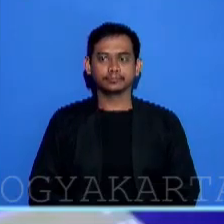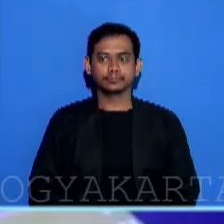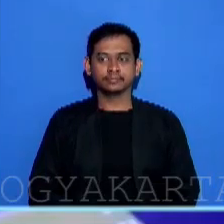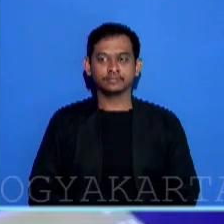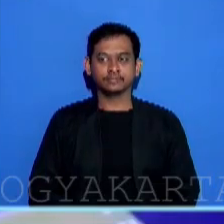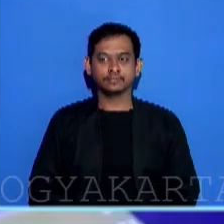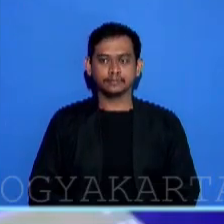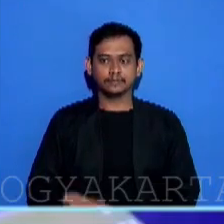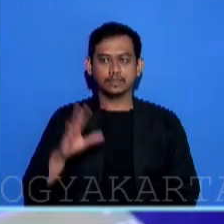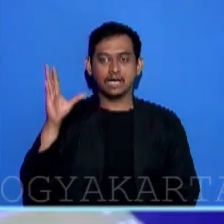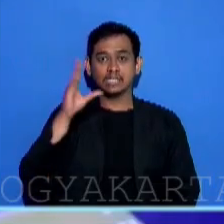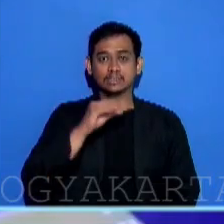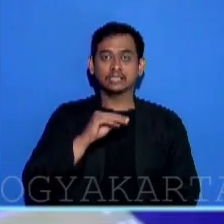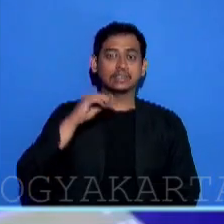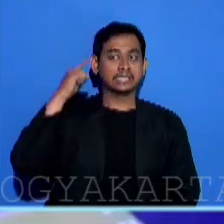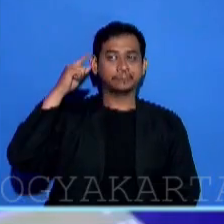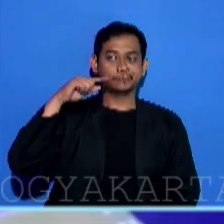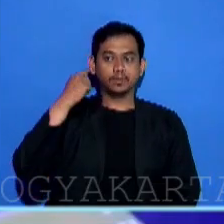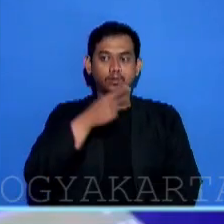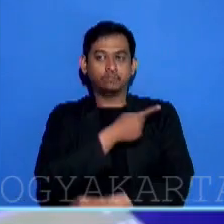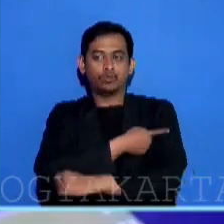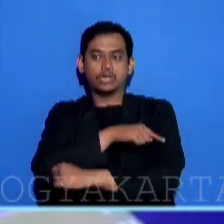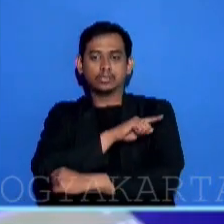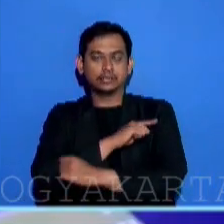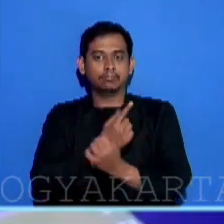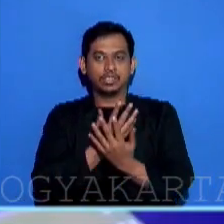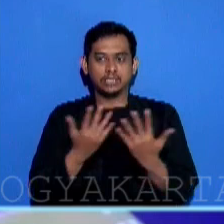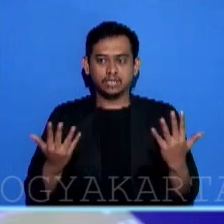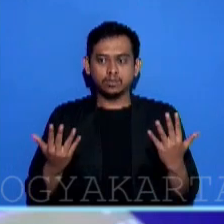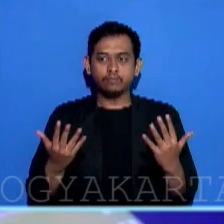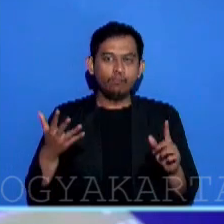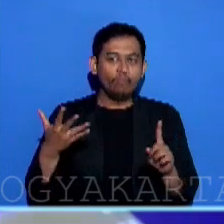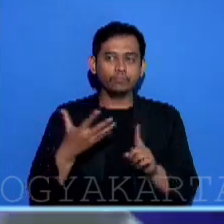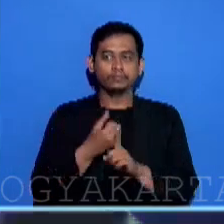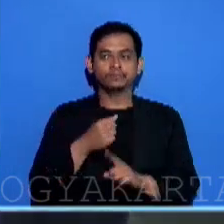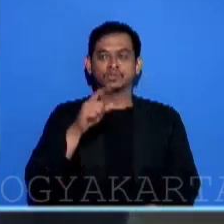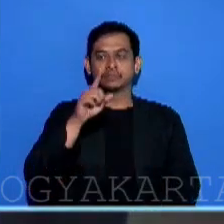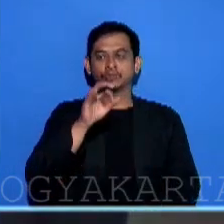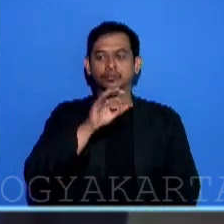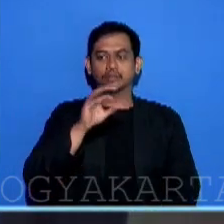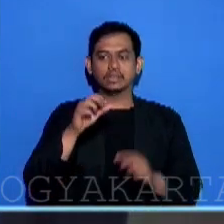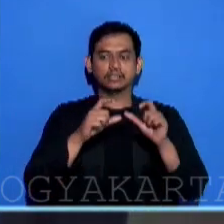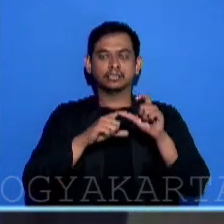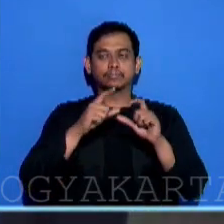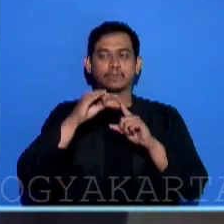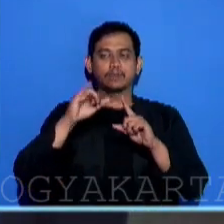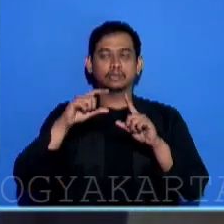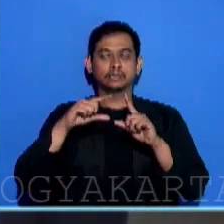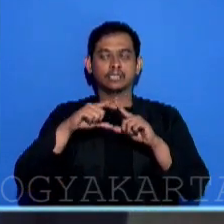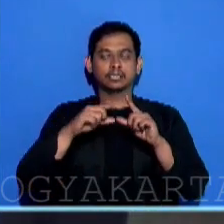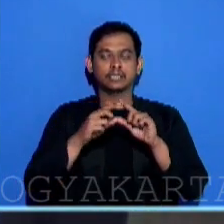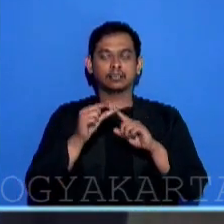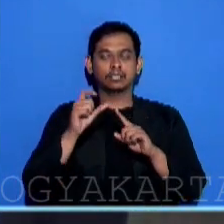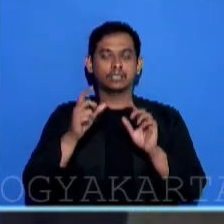Menyongsong Hari Ibu dan upaya mengangkat potensi ekonomi masyarakat serta mewujudkan 1.000 Srikandi Bantul Bangkit Berkarya,